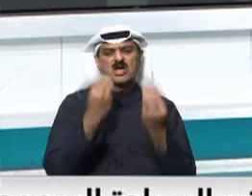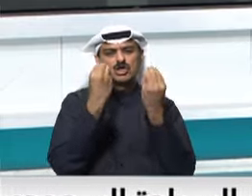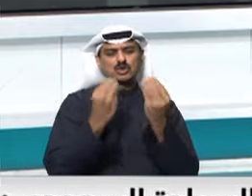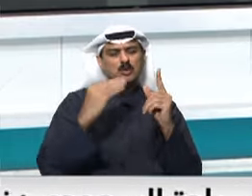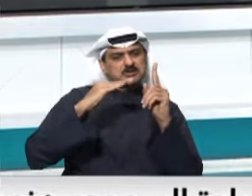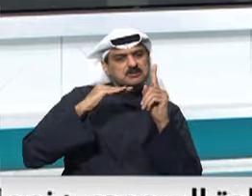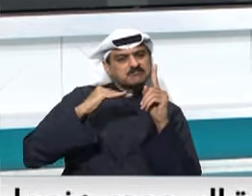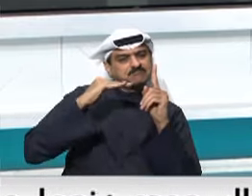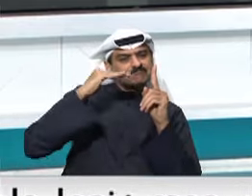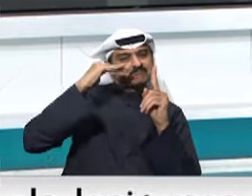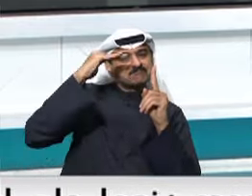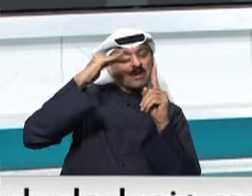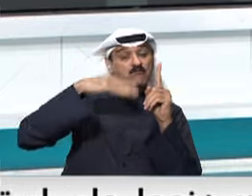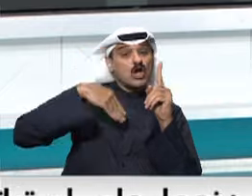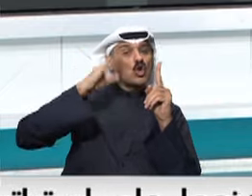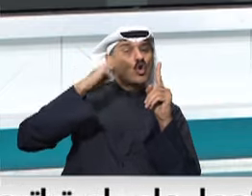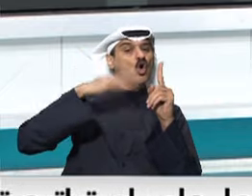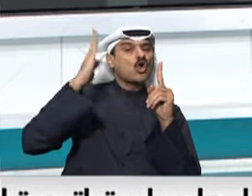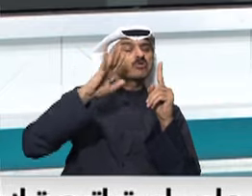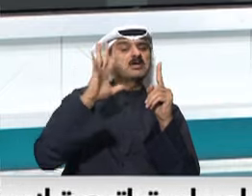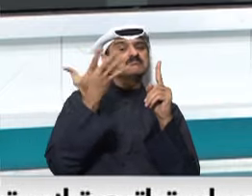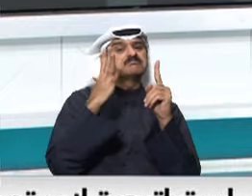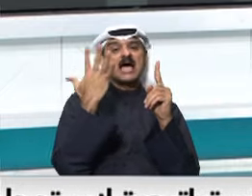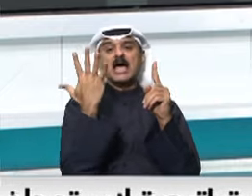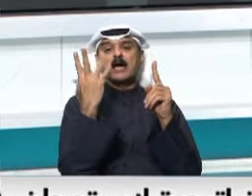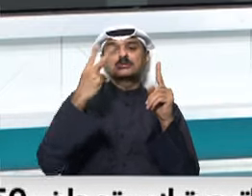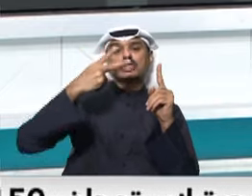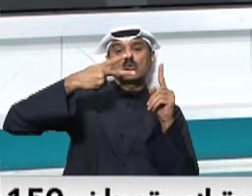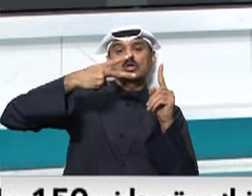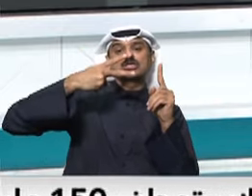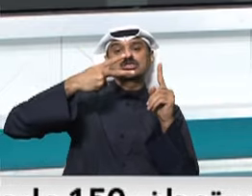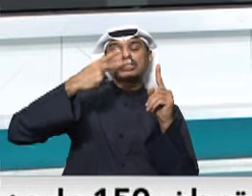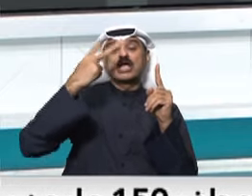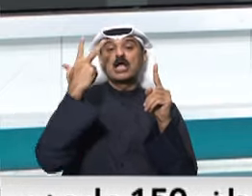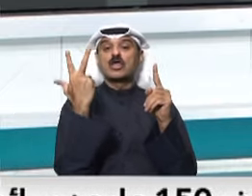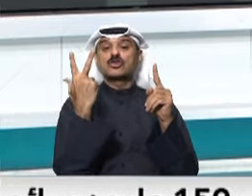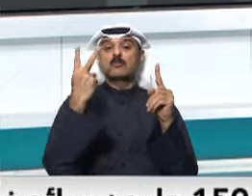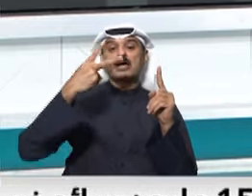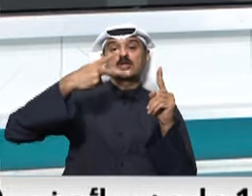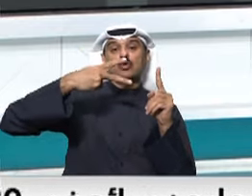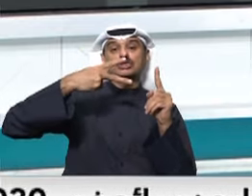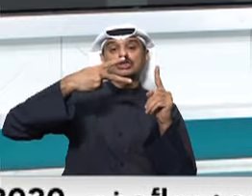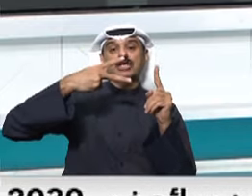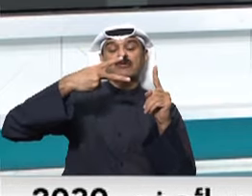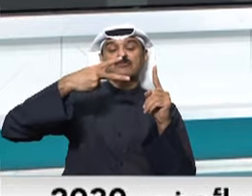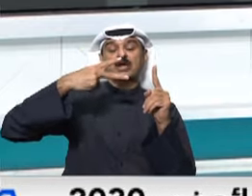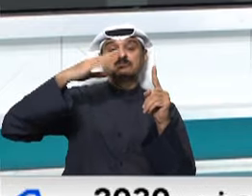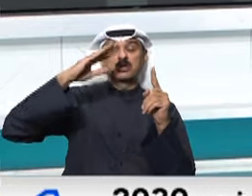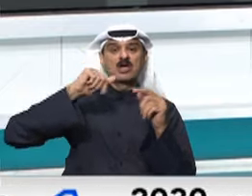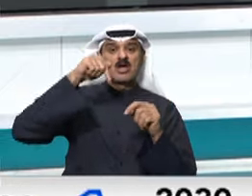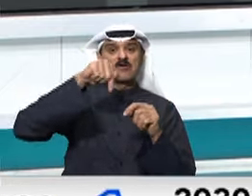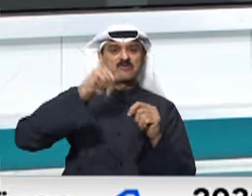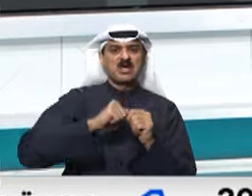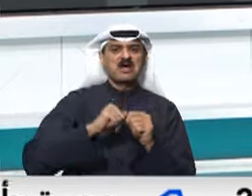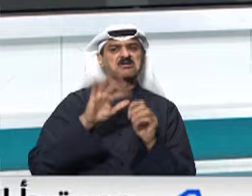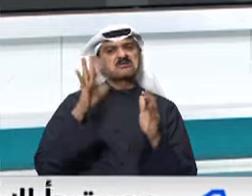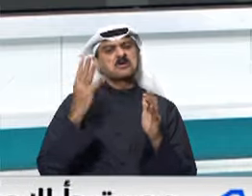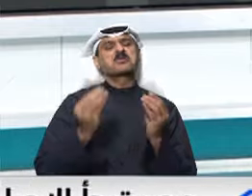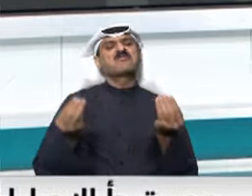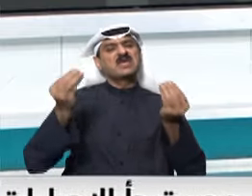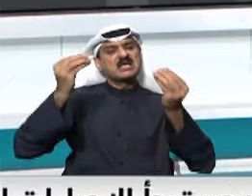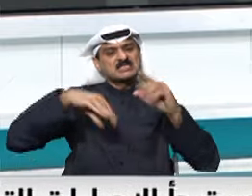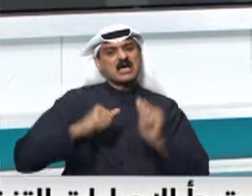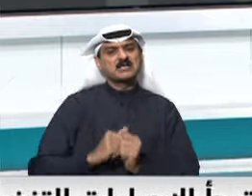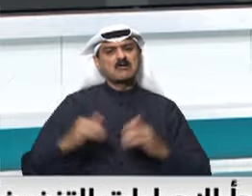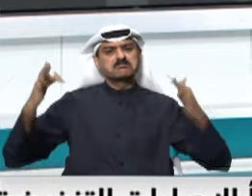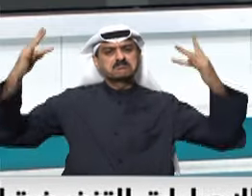الحراره تتراوح العظمى خلال الايام القادمه ما بين ال 25 الى ال 28 درجه مئويه والاحساس يكون اعلى من ذلك عبور